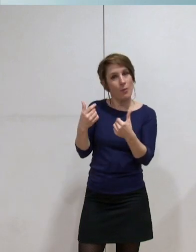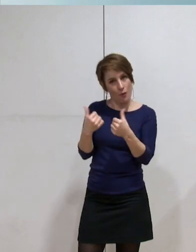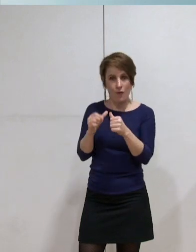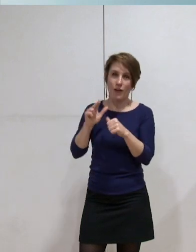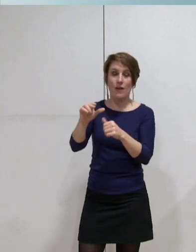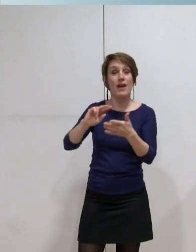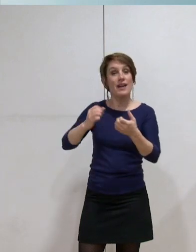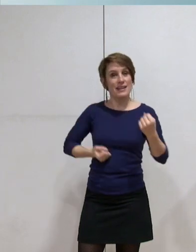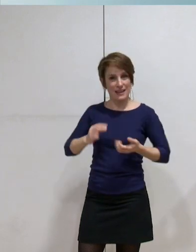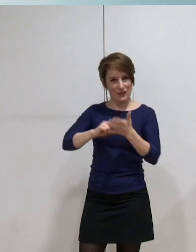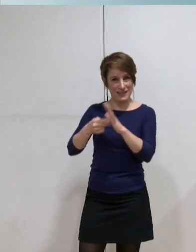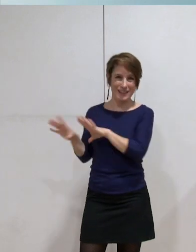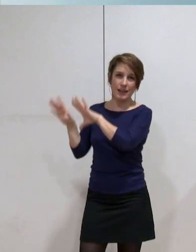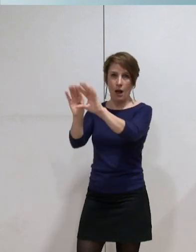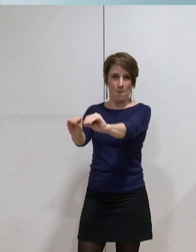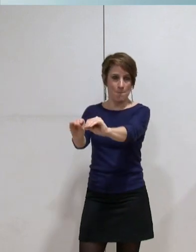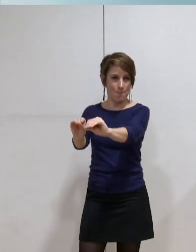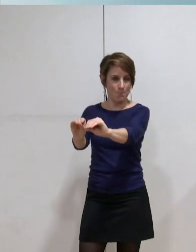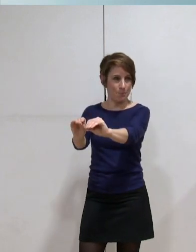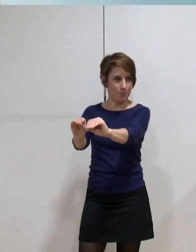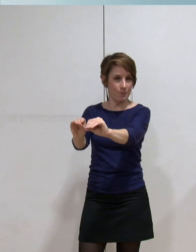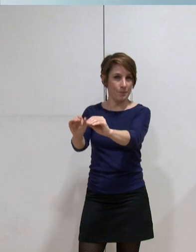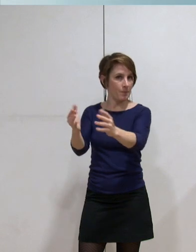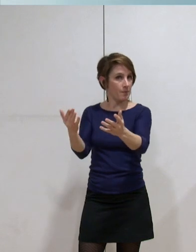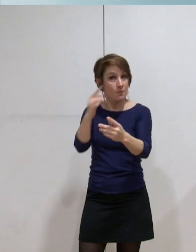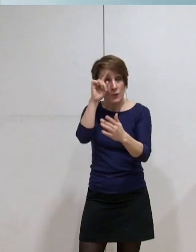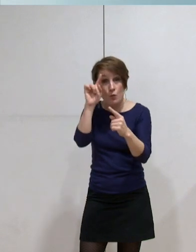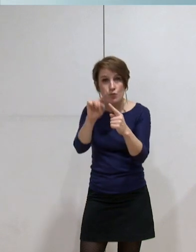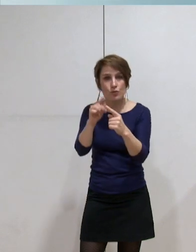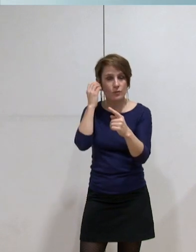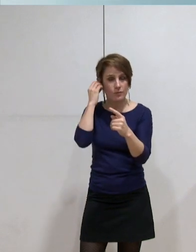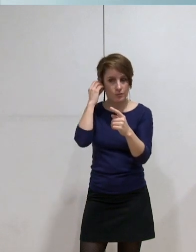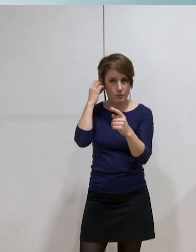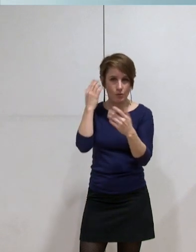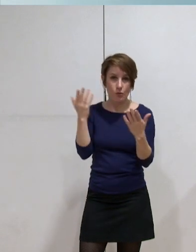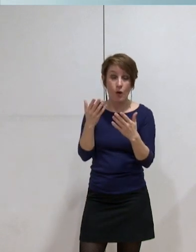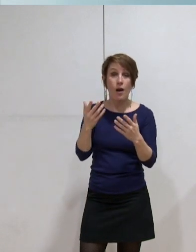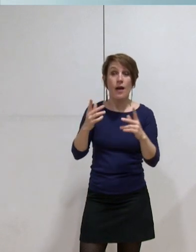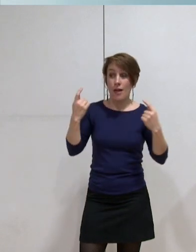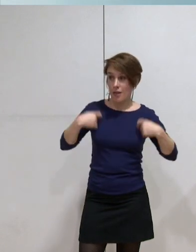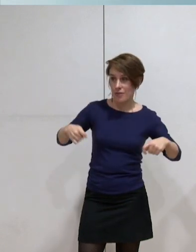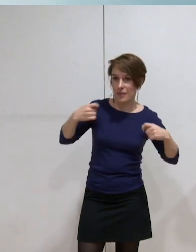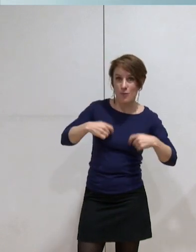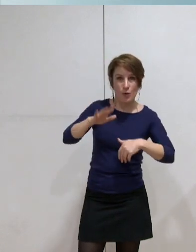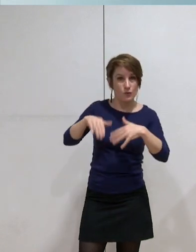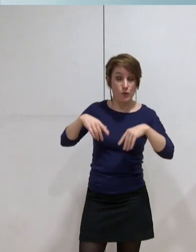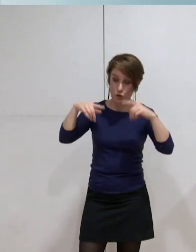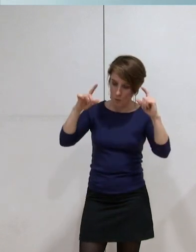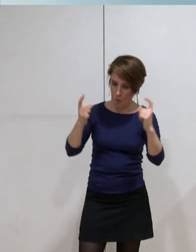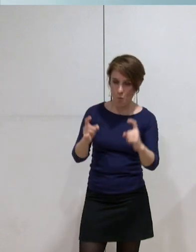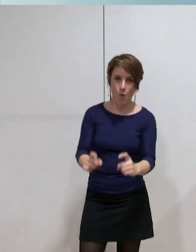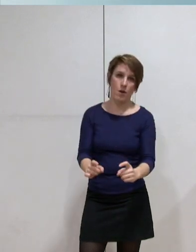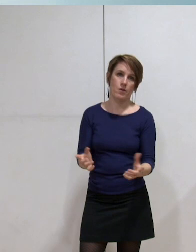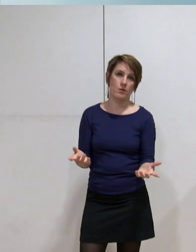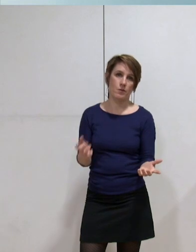techniques c'est quelque chose qui permettra de faire de faire baisser les coûts de fonctionnement de la ville et qui